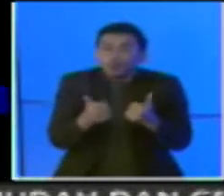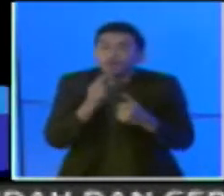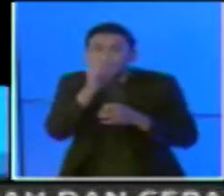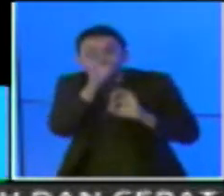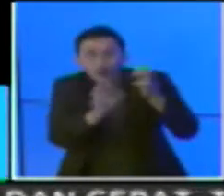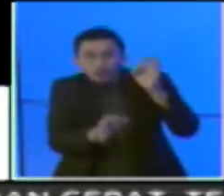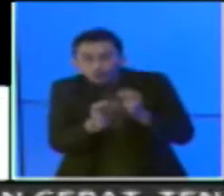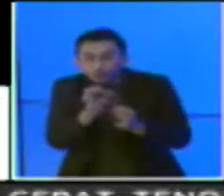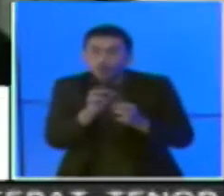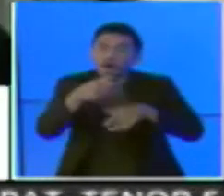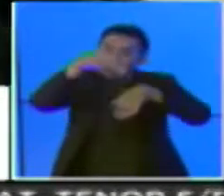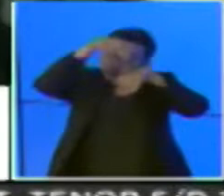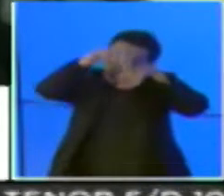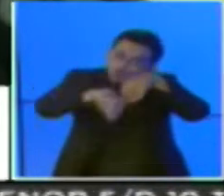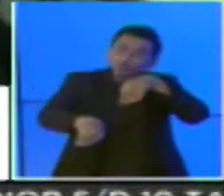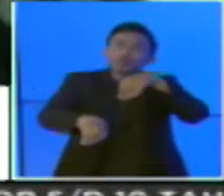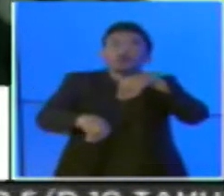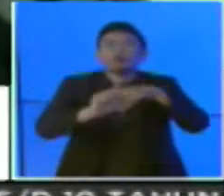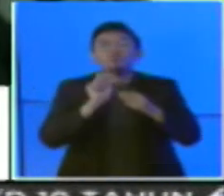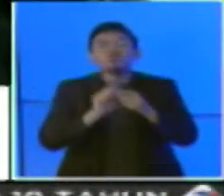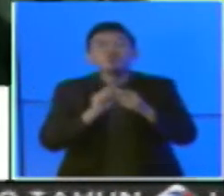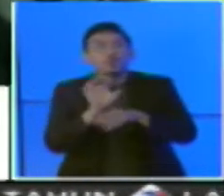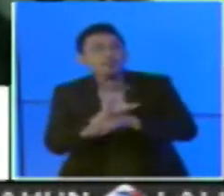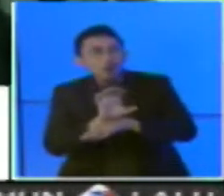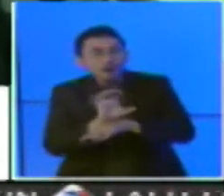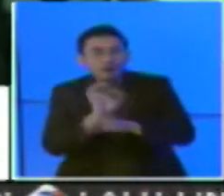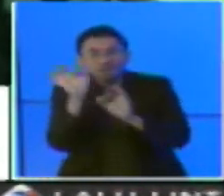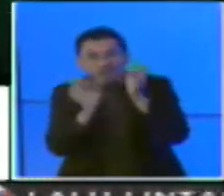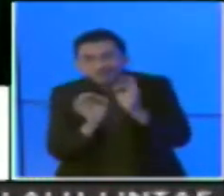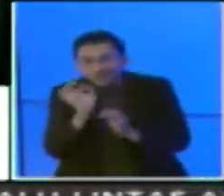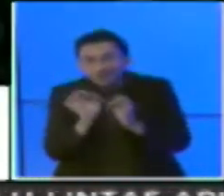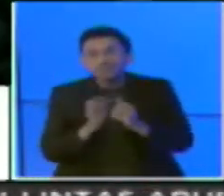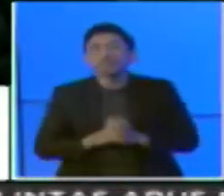membentuk aneka mainan dari cetakan, hingga berfoto dengan patung es aneka bentuk.